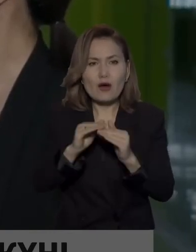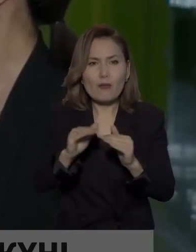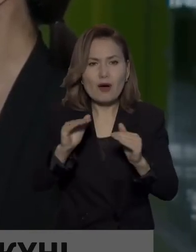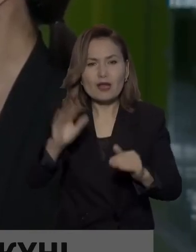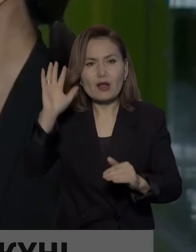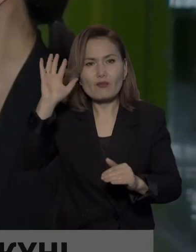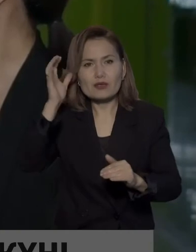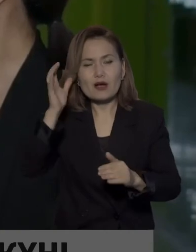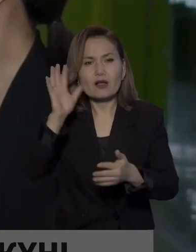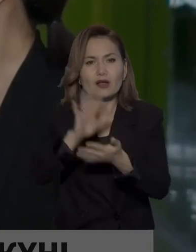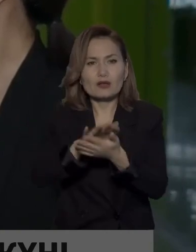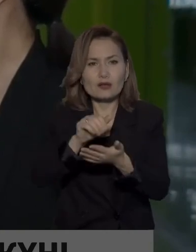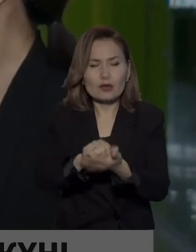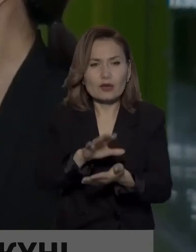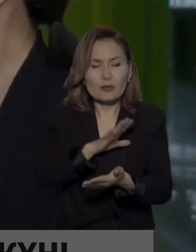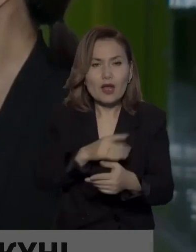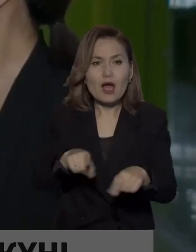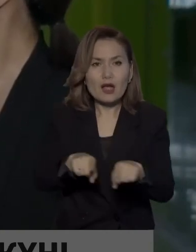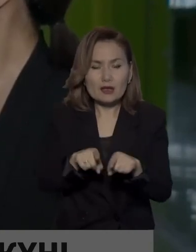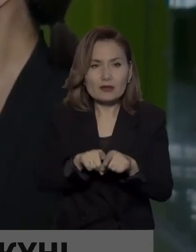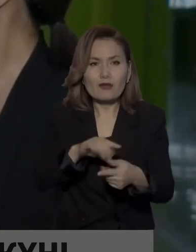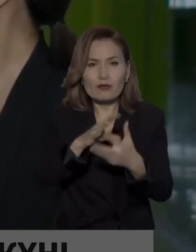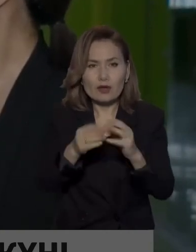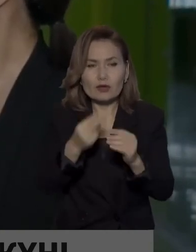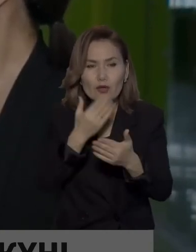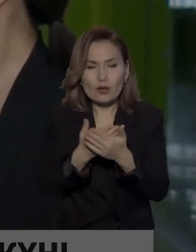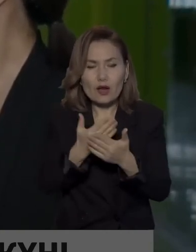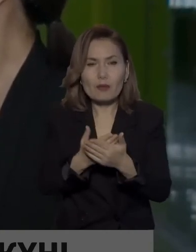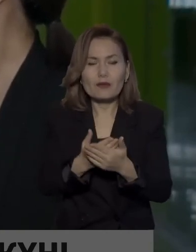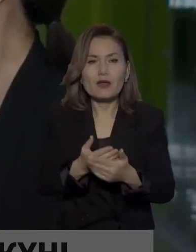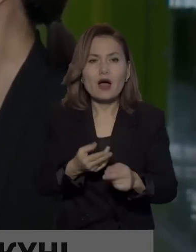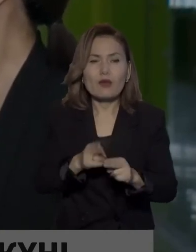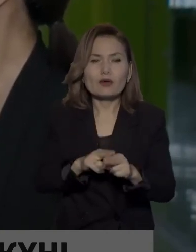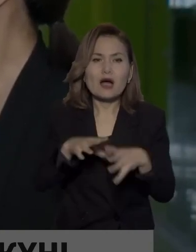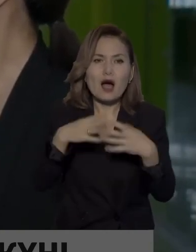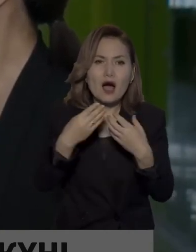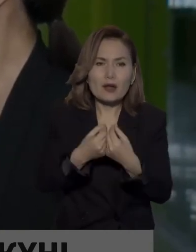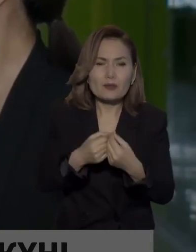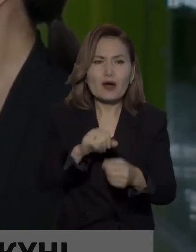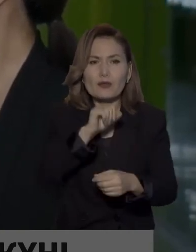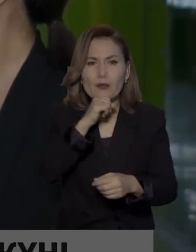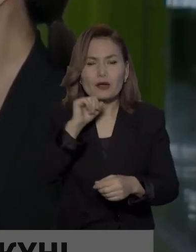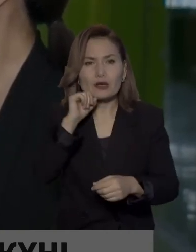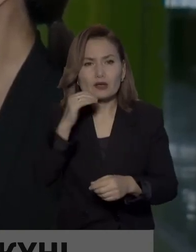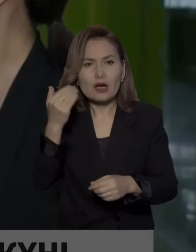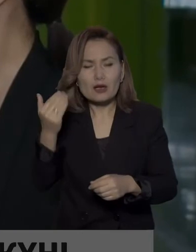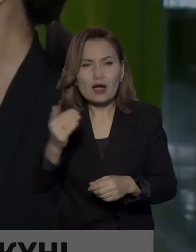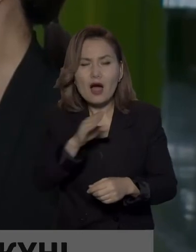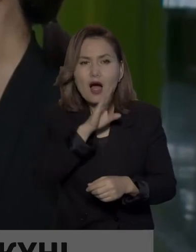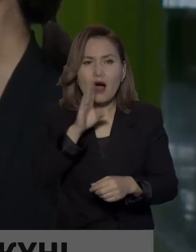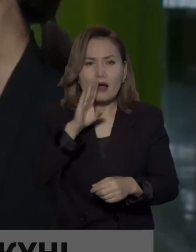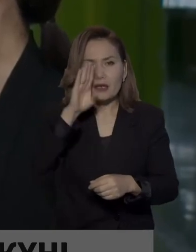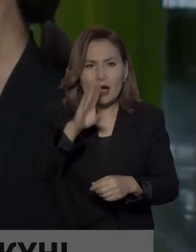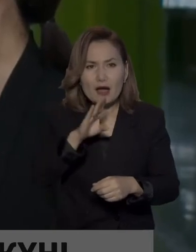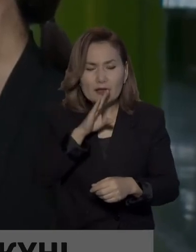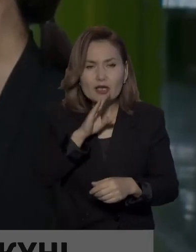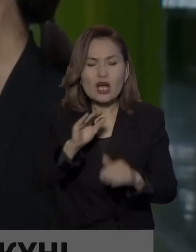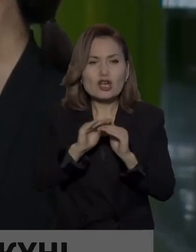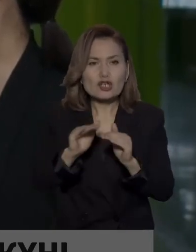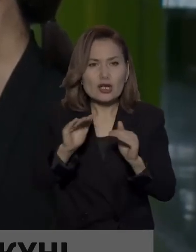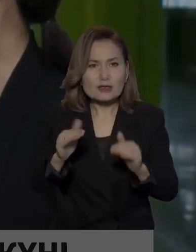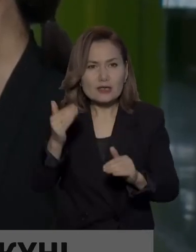жаңағы отбасындағы ақжаулықты ана, ақсақалды қариялар, әке, ата-ана, осылардың барлығы жастардың